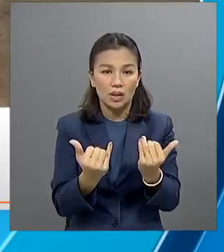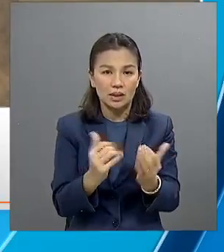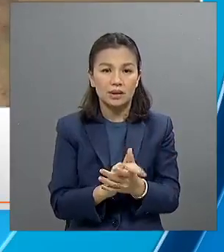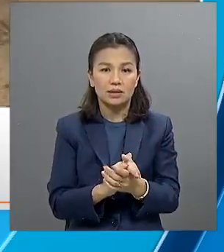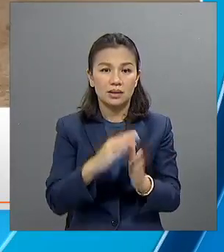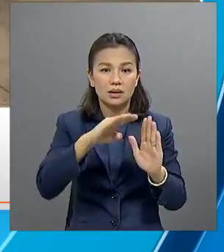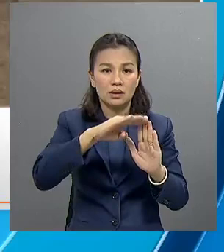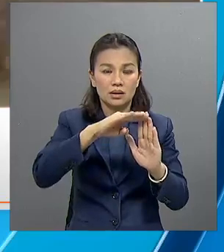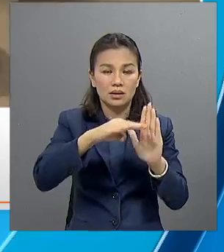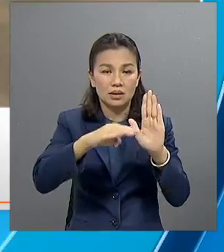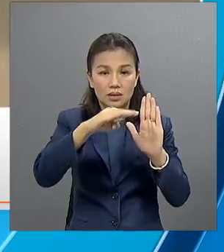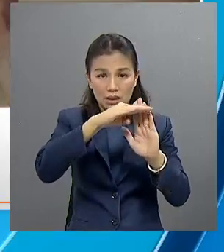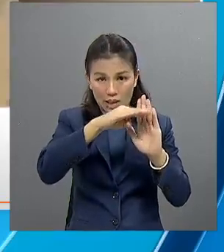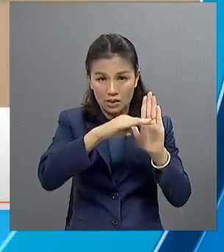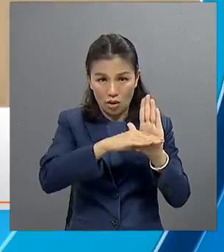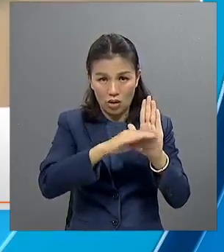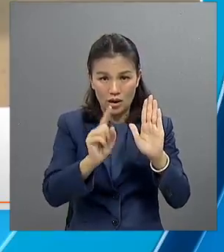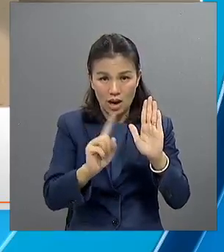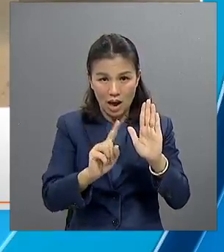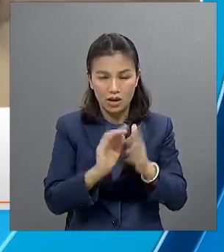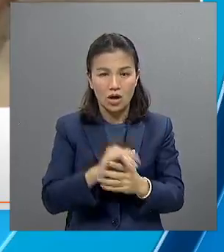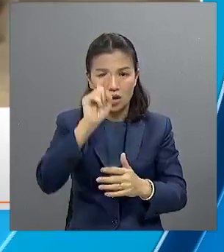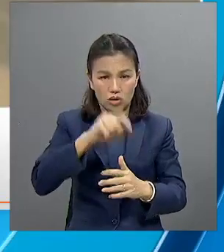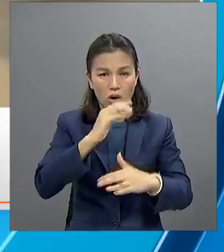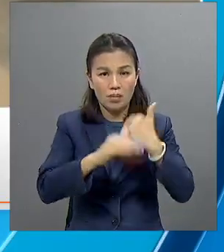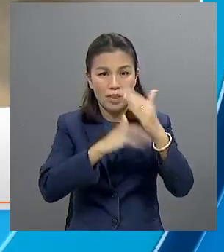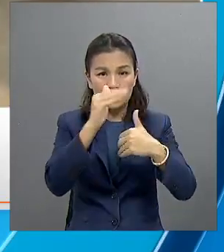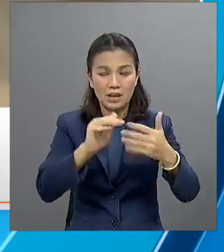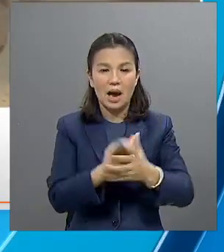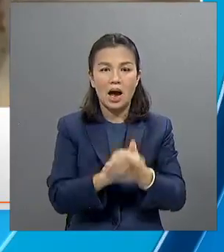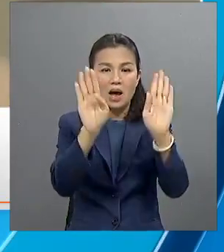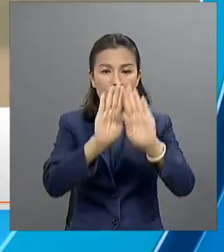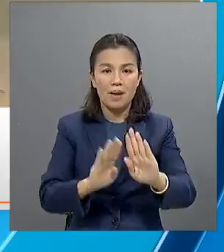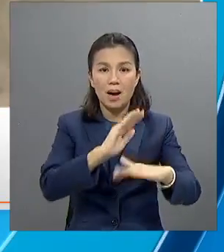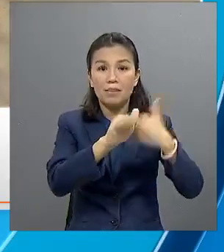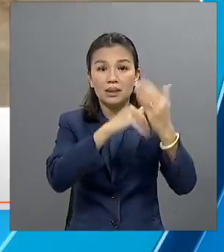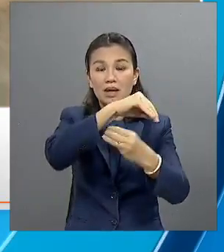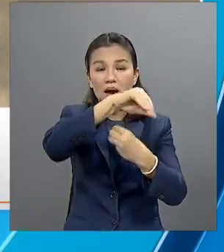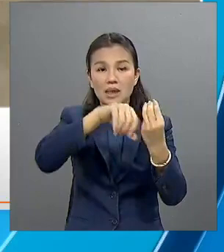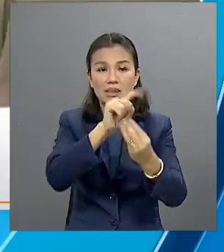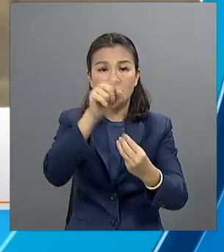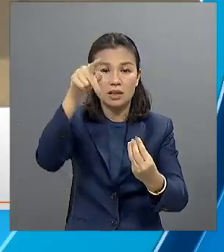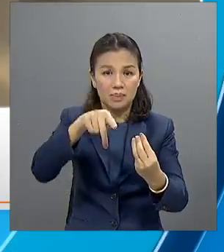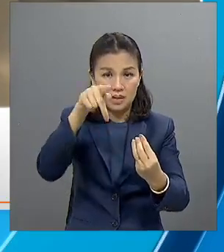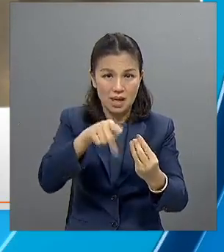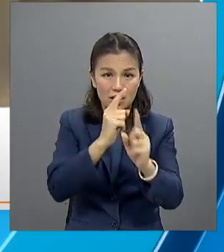การจะต้องพัฒนาให้เป็นไปตามผังการพัฒนาพื้นที่เศรษฐกิจพิเศษส่วนกรณีพื้นที่ที่บริเวณคู่ก